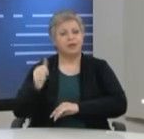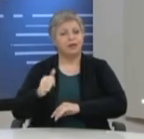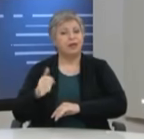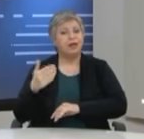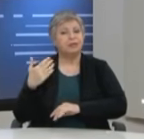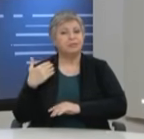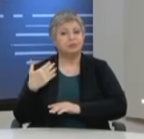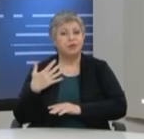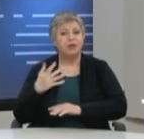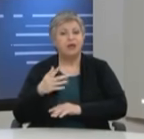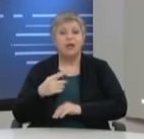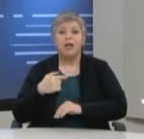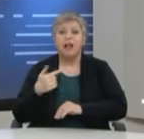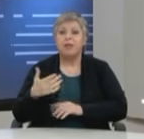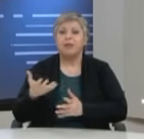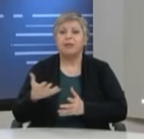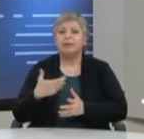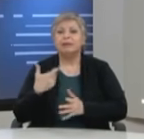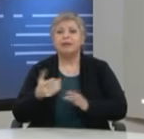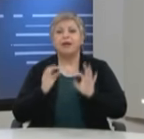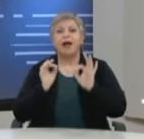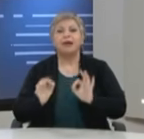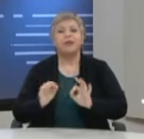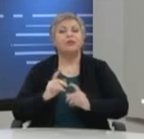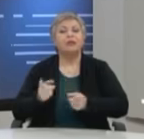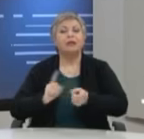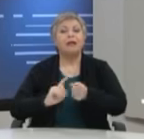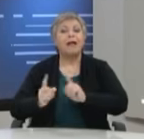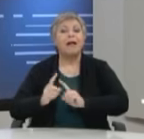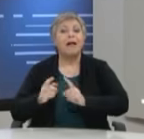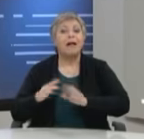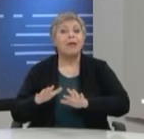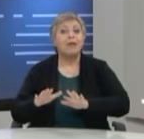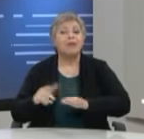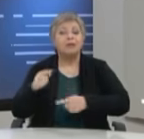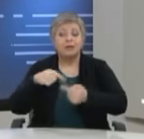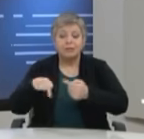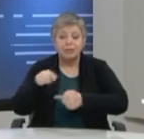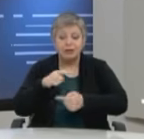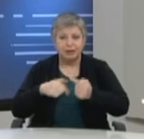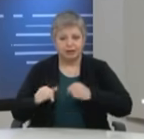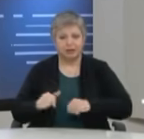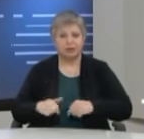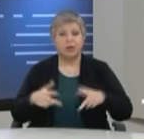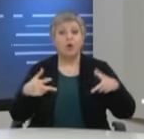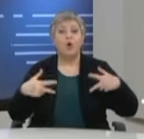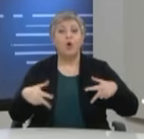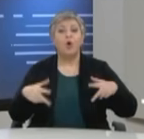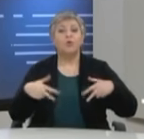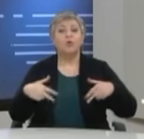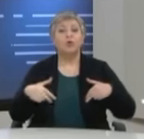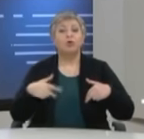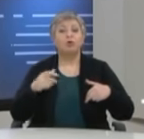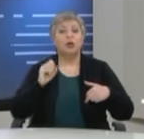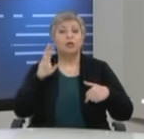κανέναν. Και ναι, δεν μάθαμε ποτέ τι έγινε σε αυτό το Υπουργικό Συμβούλιο, τι είπε ο κύριος Κοτζιάς, τι έγραψε